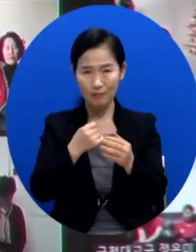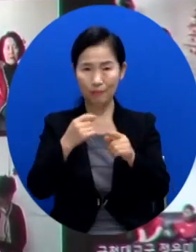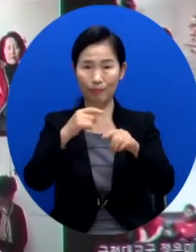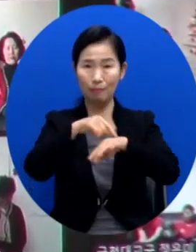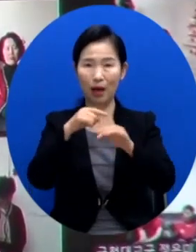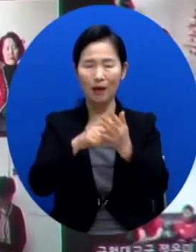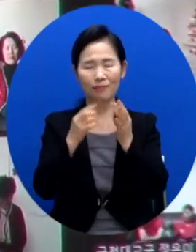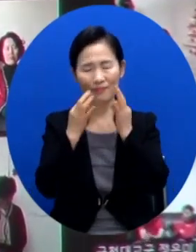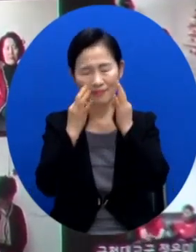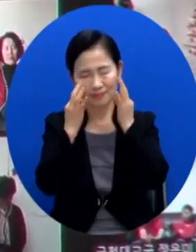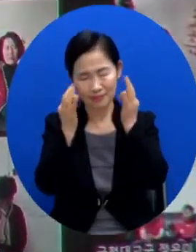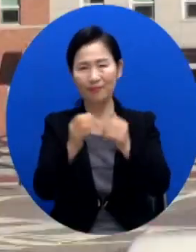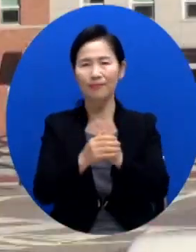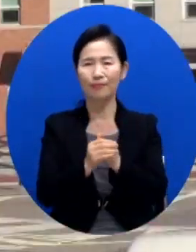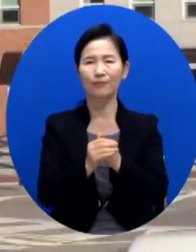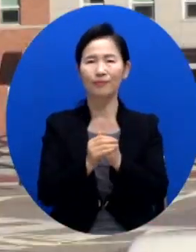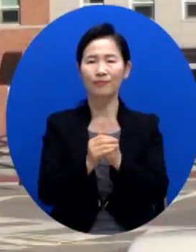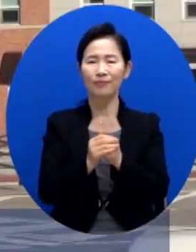때보다 간절합니다.